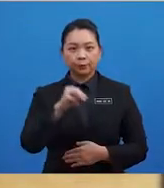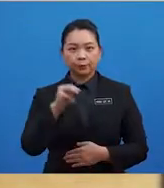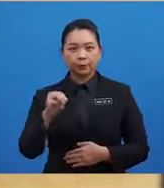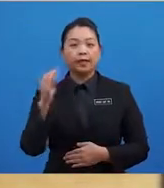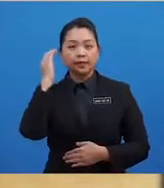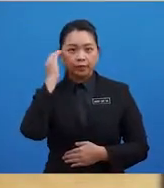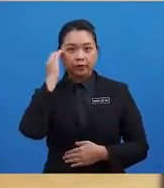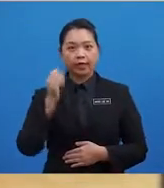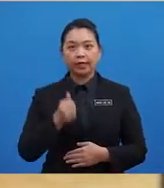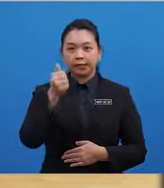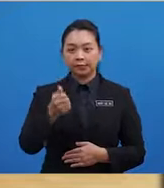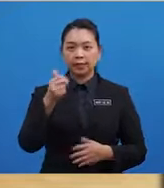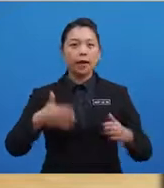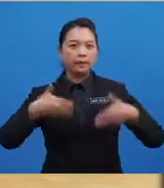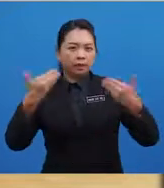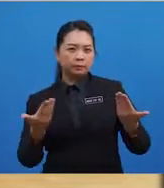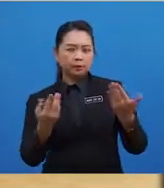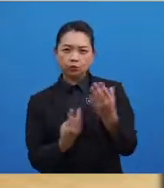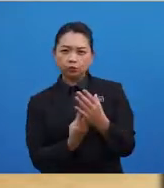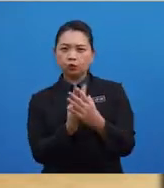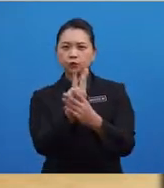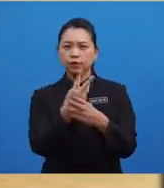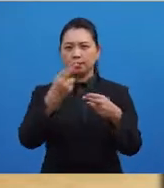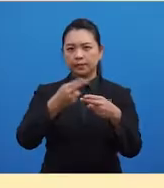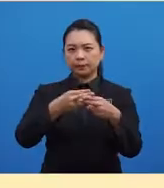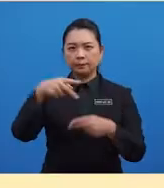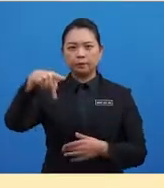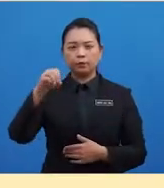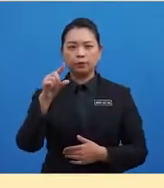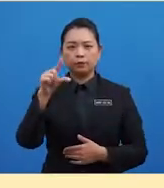Murid-murid, tahukah anda bagaimana wujudnya nama poligon?